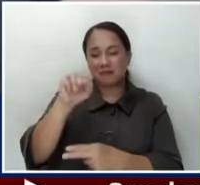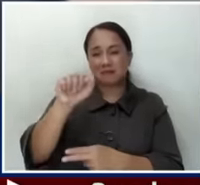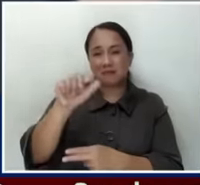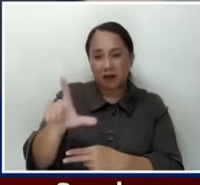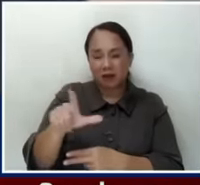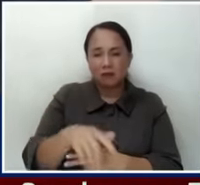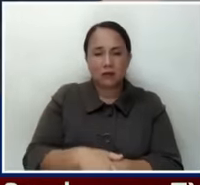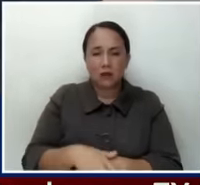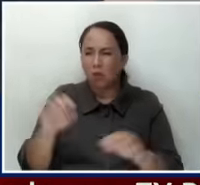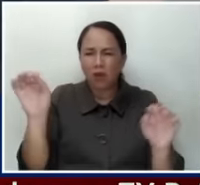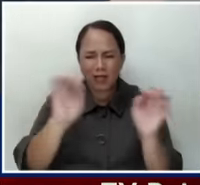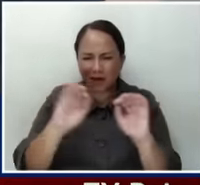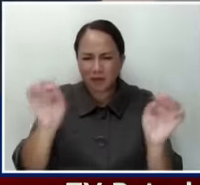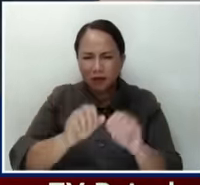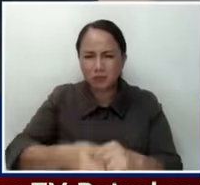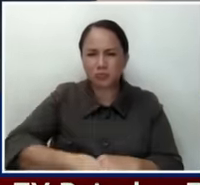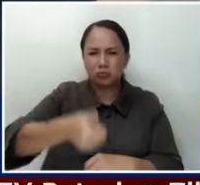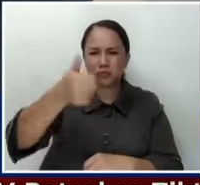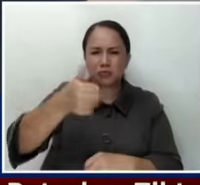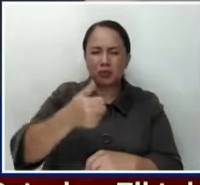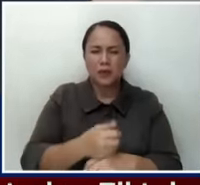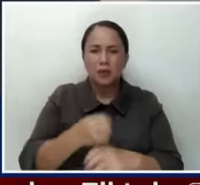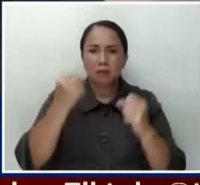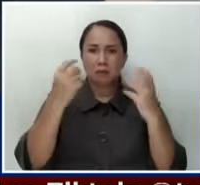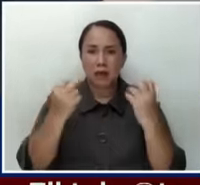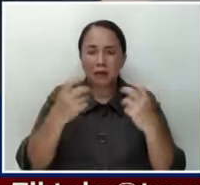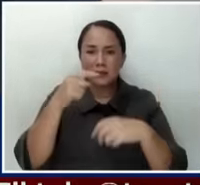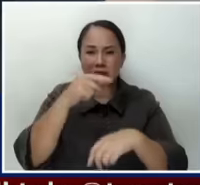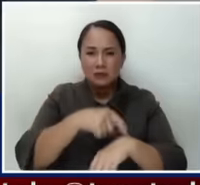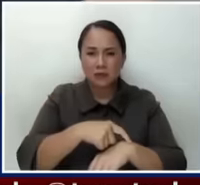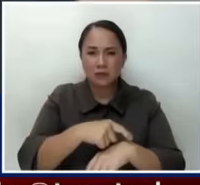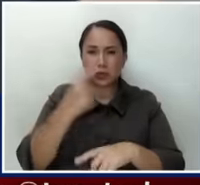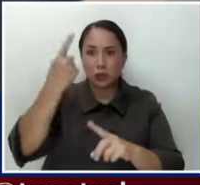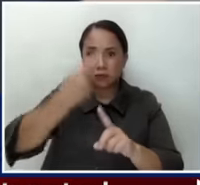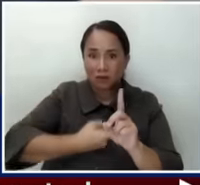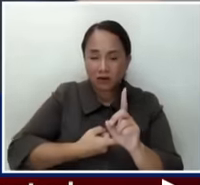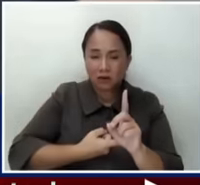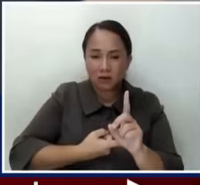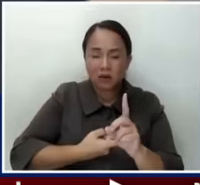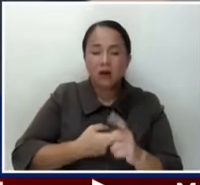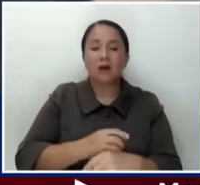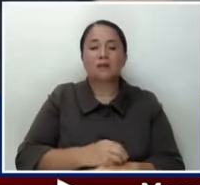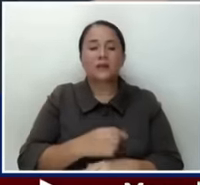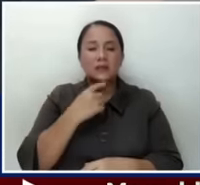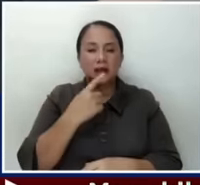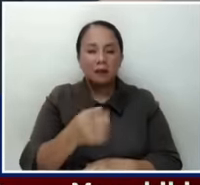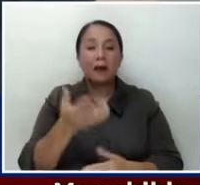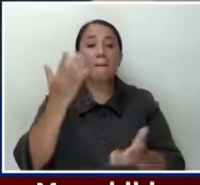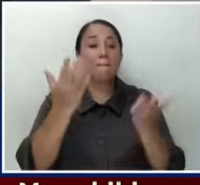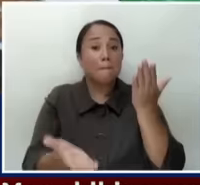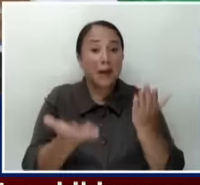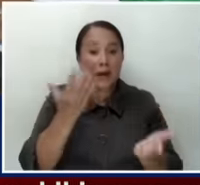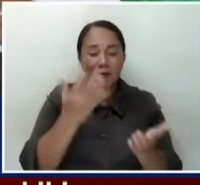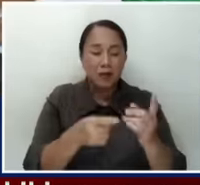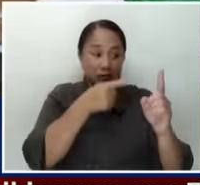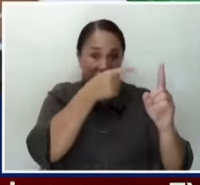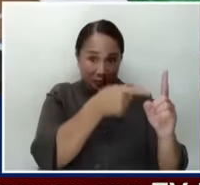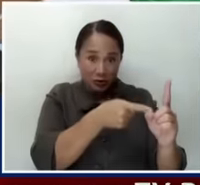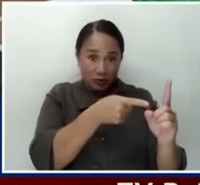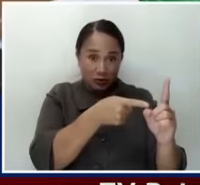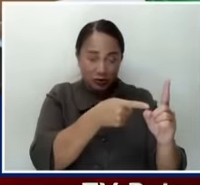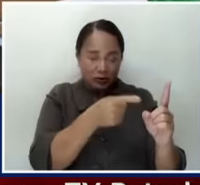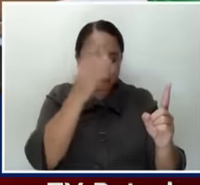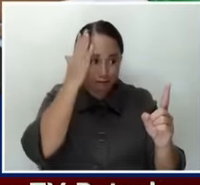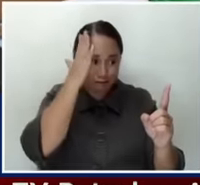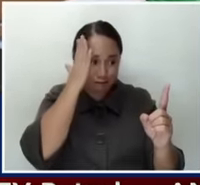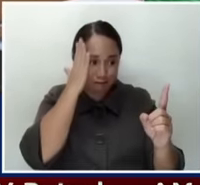taong naka-jackpot sa loto ng maraming beses sa iisang buwan. Ani Robles, maaaring itong taong ito ay